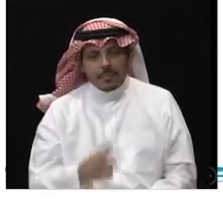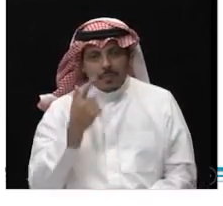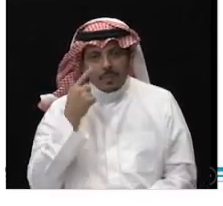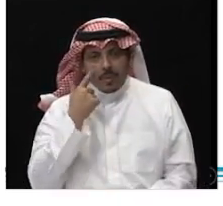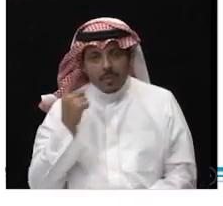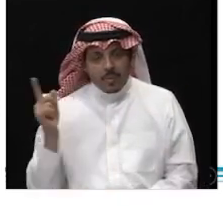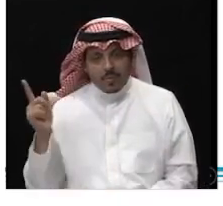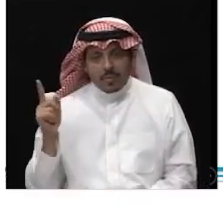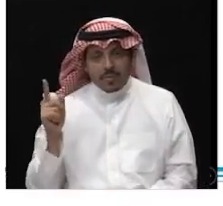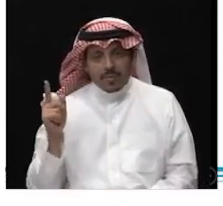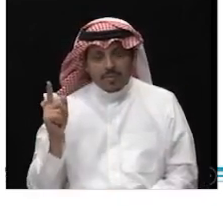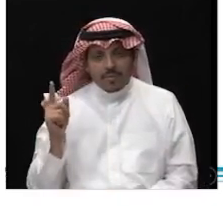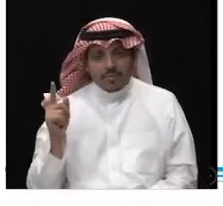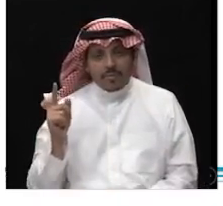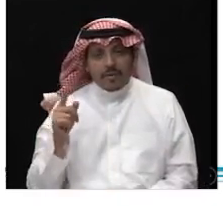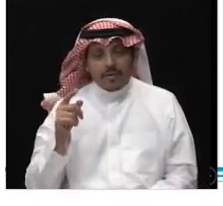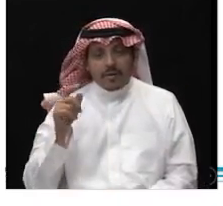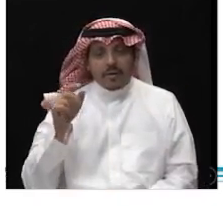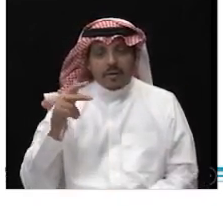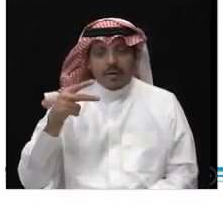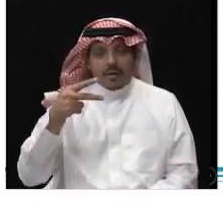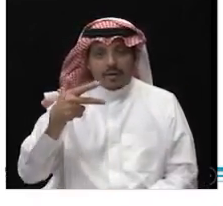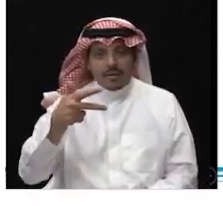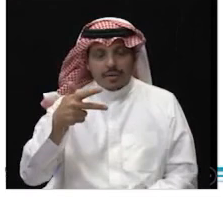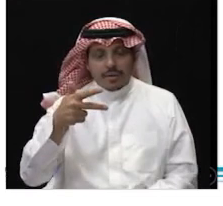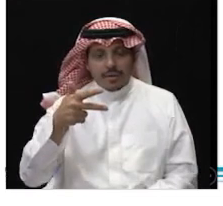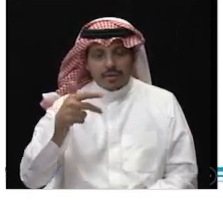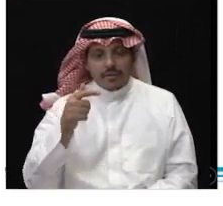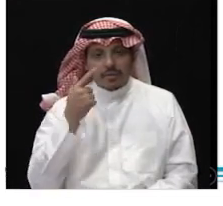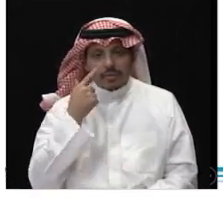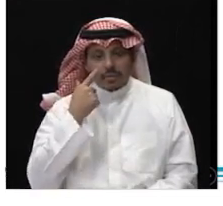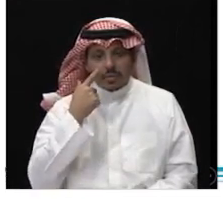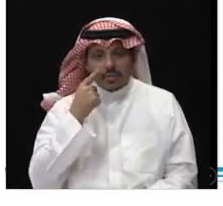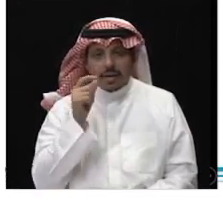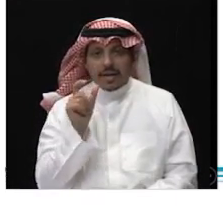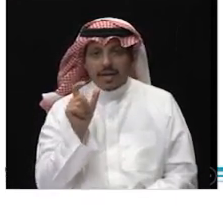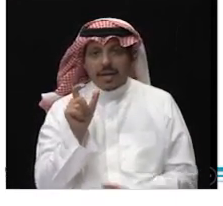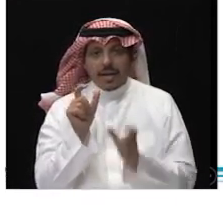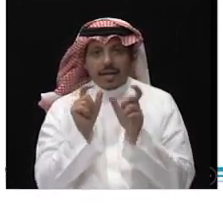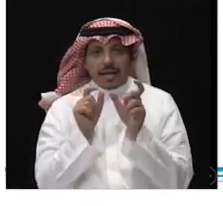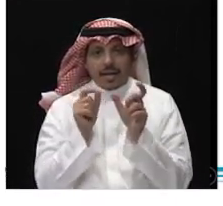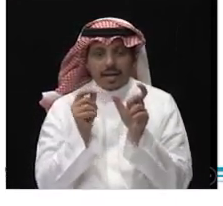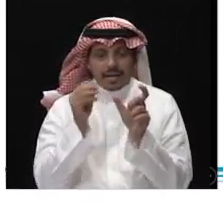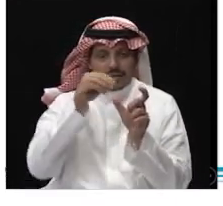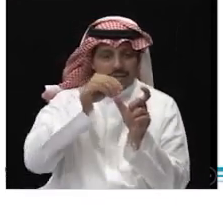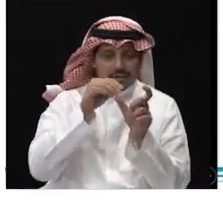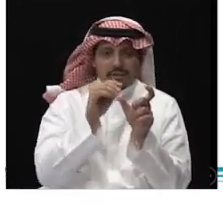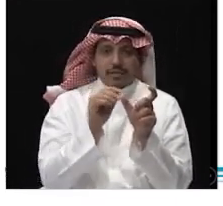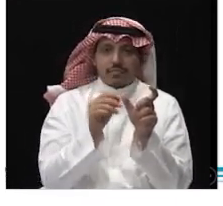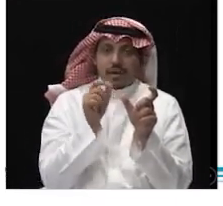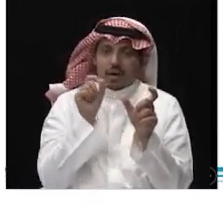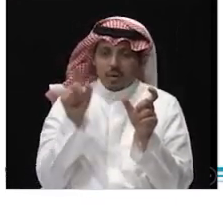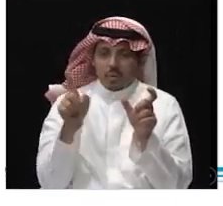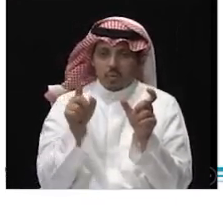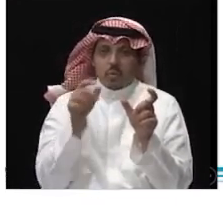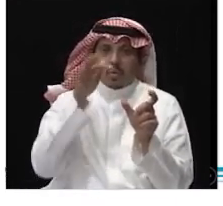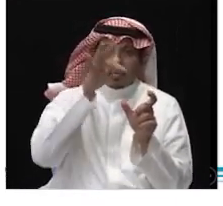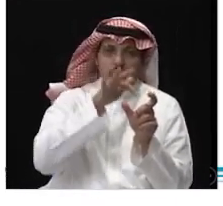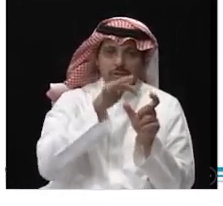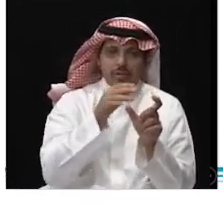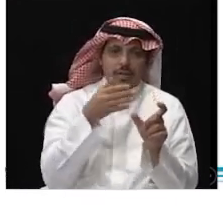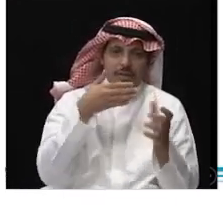لاحظ معي الآن حرف الغاء في أول وفي وسط وفي آخر الكلمة،